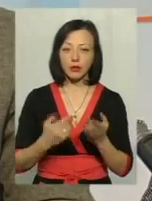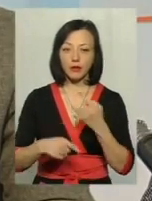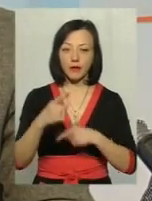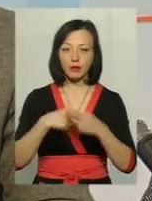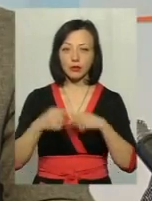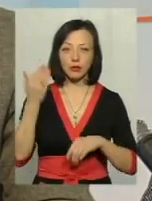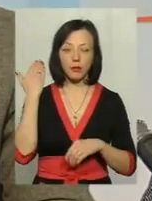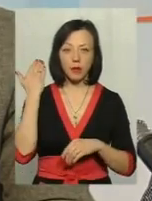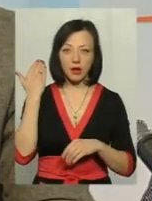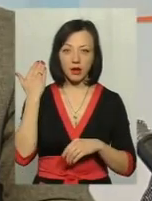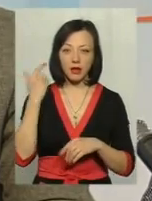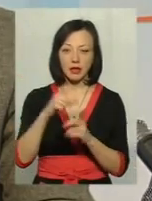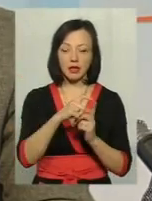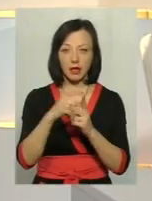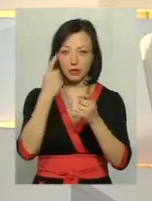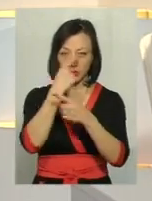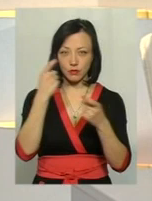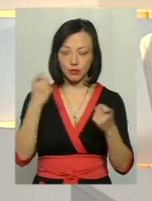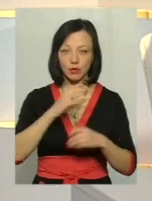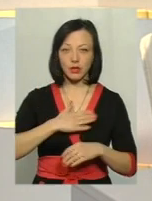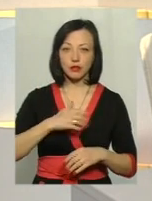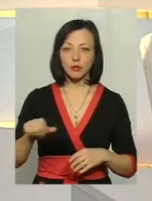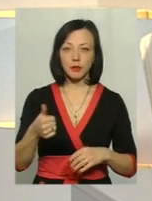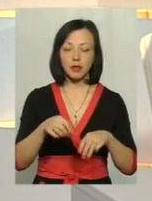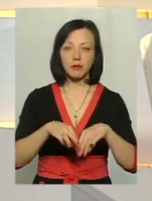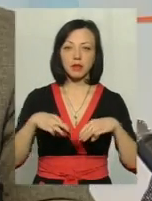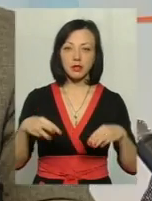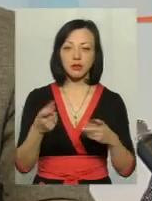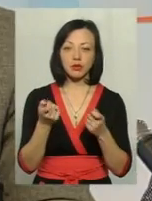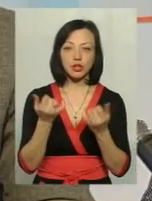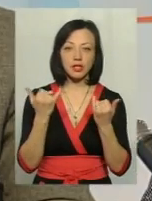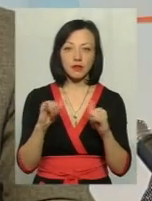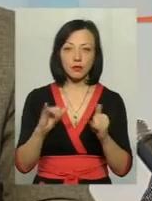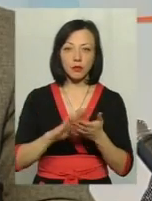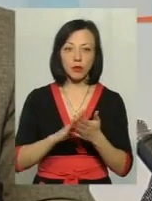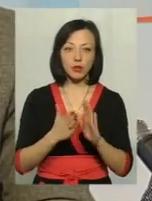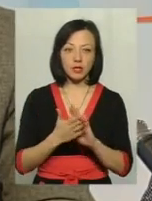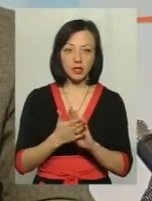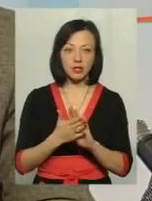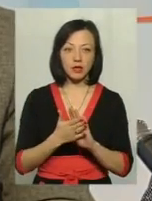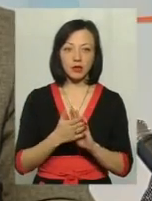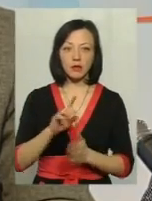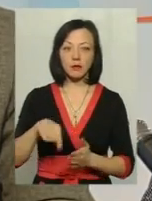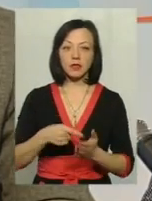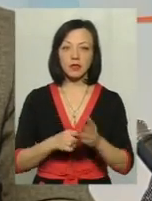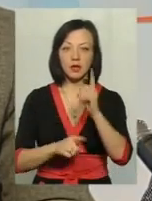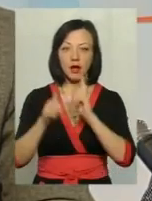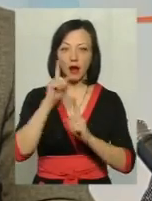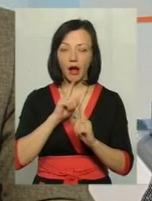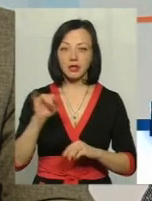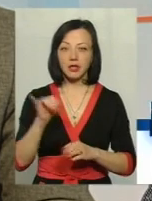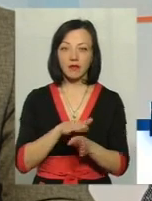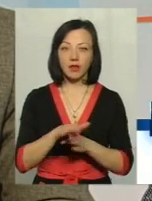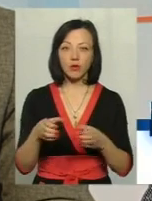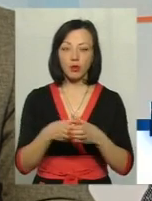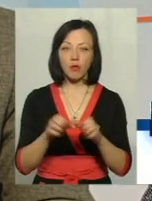до попередньої тези, яку озвучив наш прем'єр-міністр, трошки дивує його позиція, що міські ради і